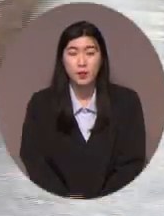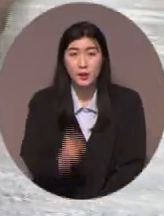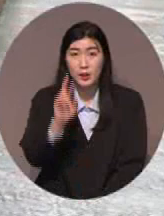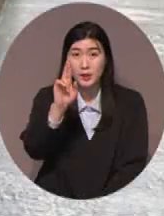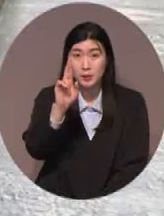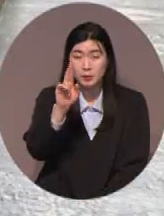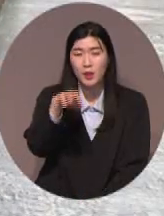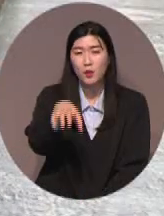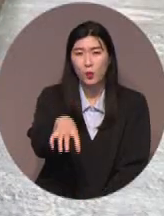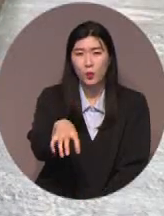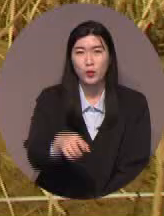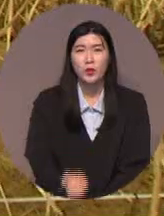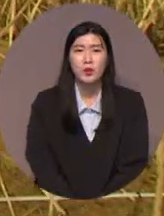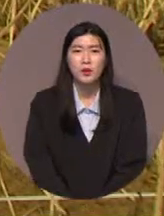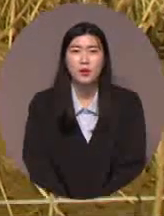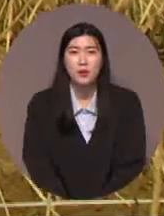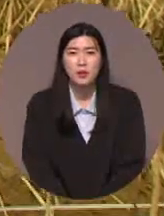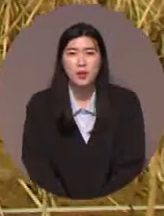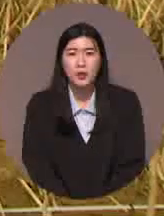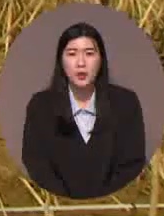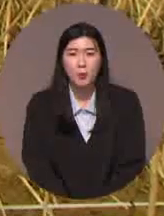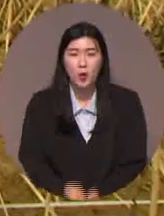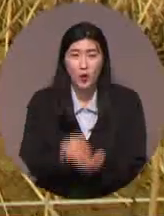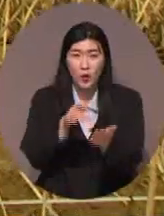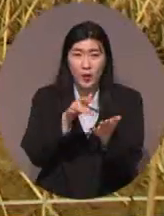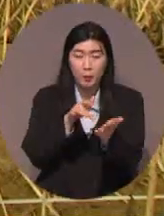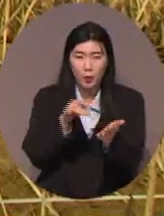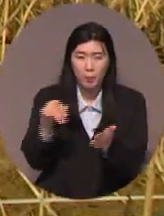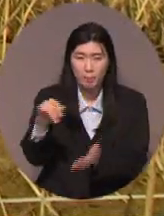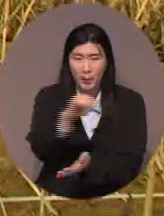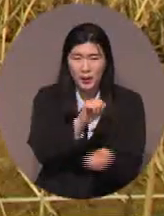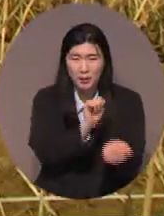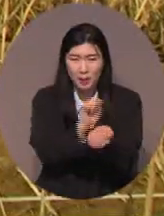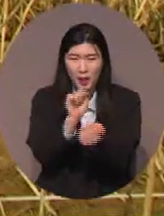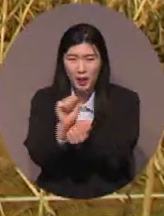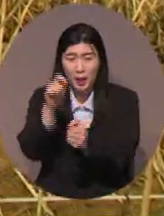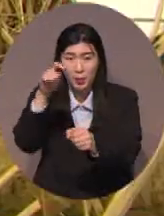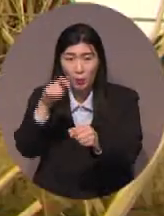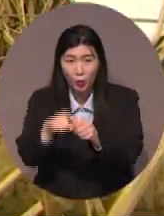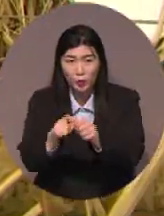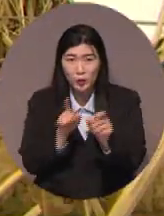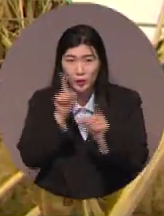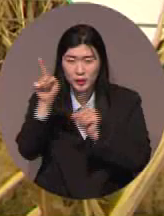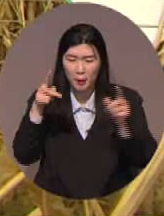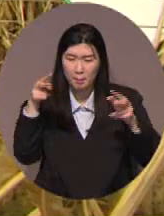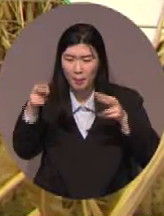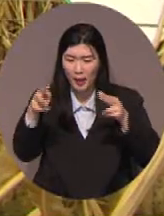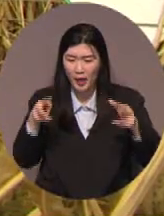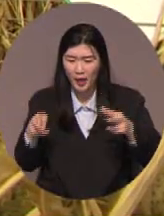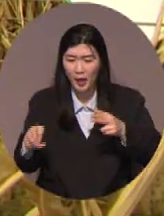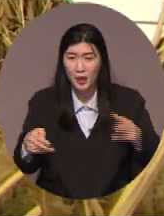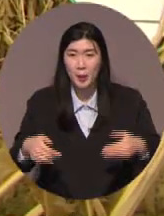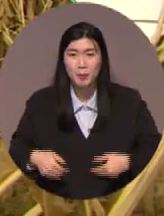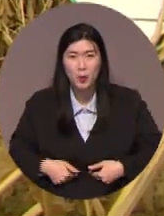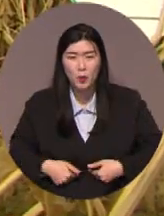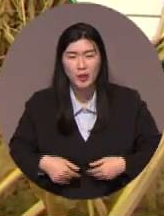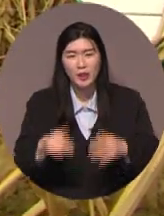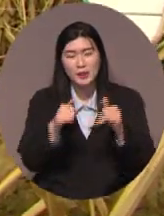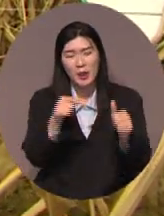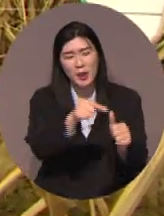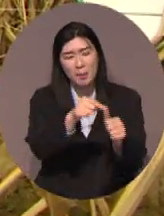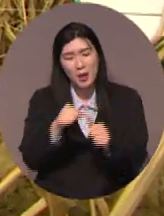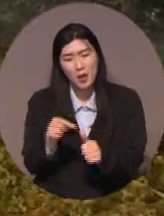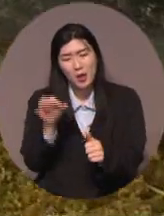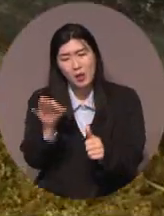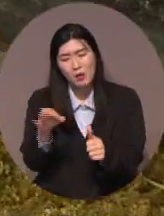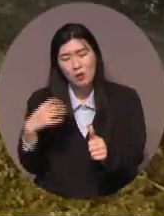금산군 부리면의 인삼밭. 병해충 예방을 위해 마른 줄기를 제거해야 하는 작업을 앞두고 있는데 벌써부터 인건비 걱정이